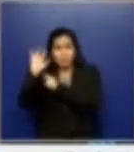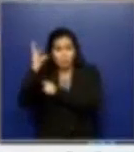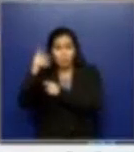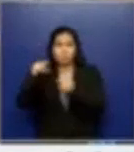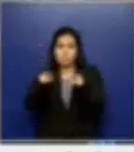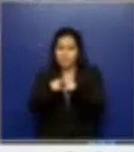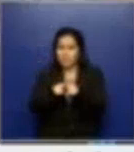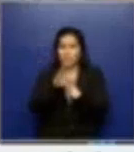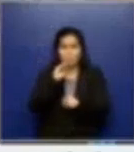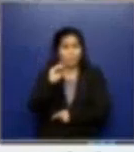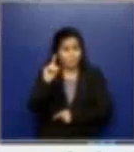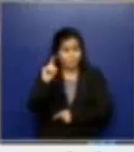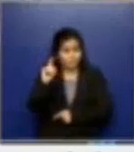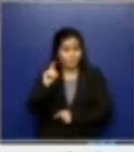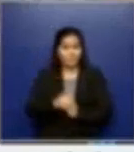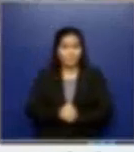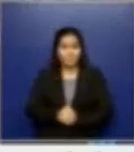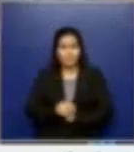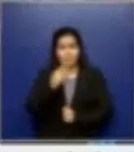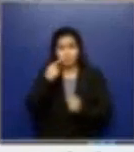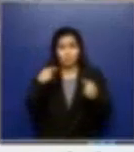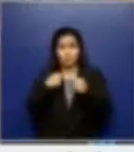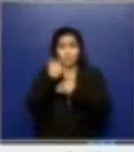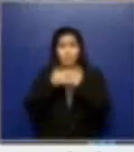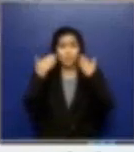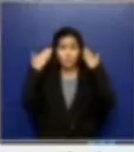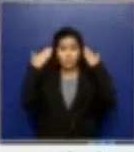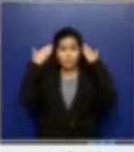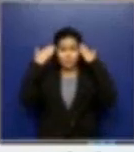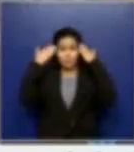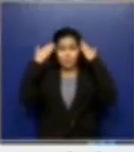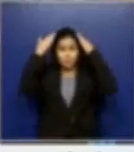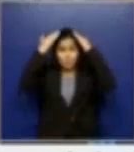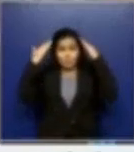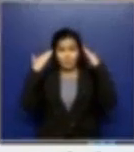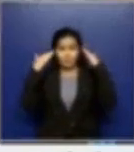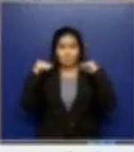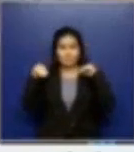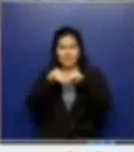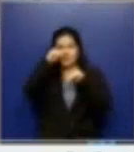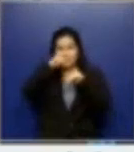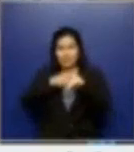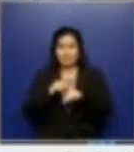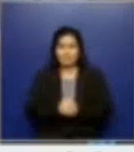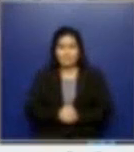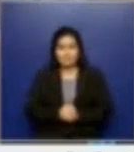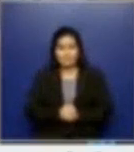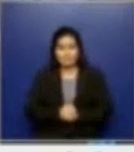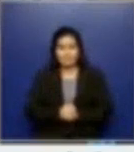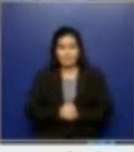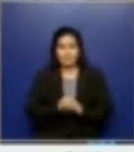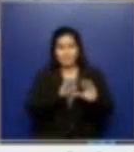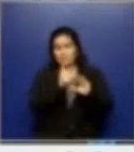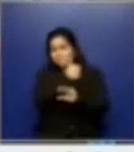กท่านครับไปดูเวียดนามนะดูเวียดนามใกล้ๆนี่แหละคู่แข่งเรานี่แหละไม่ต้องไปเทียบ